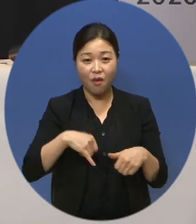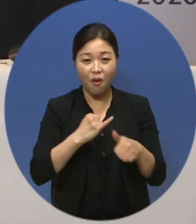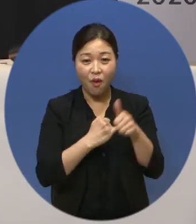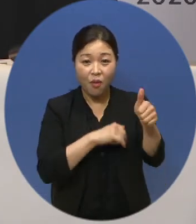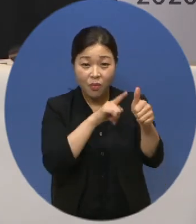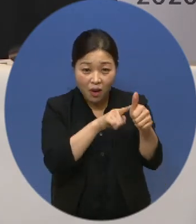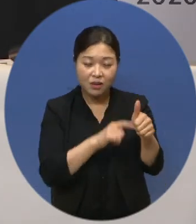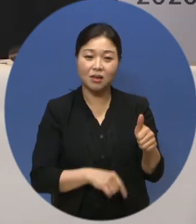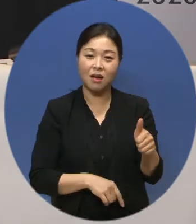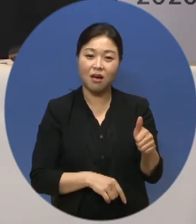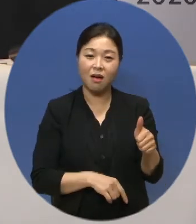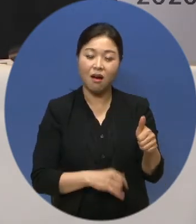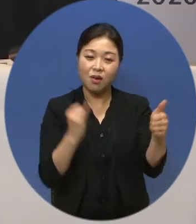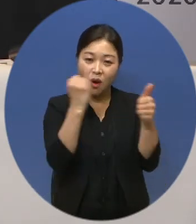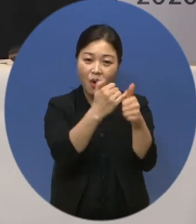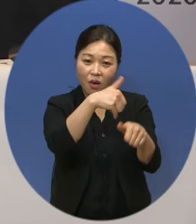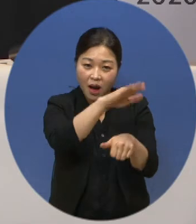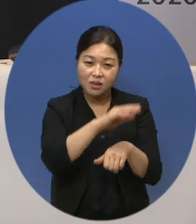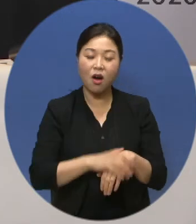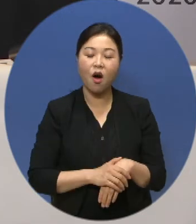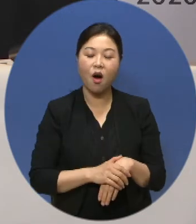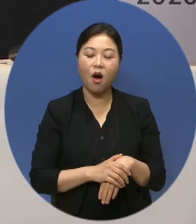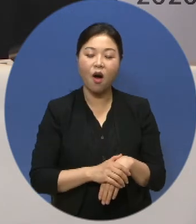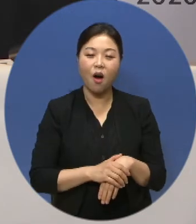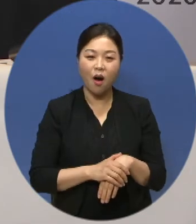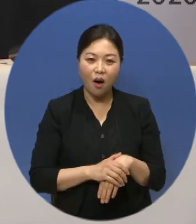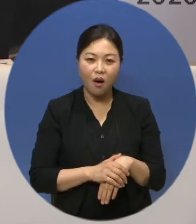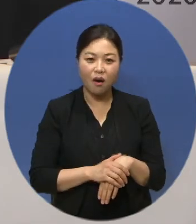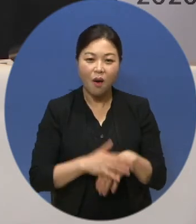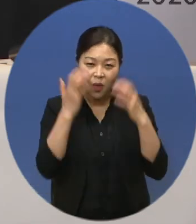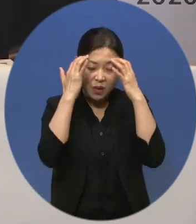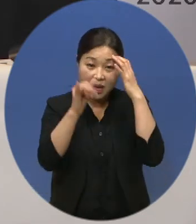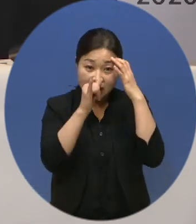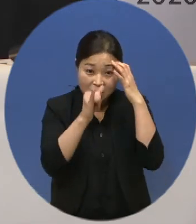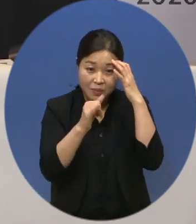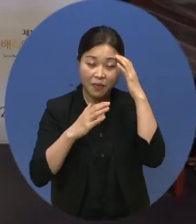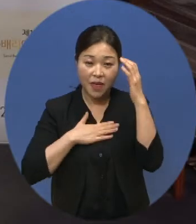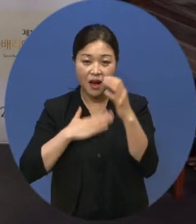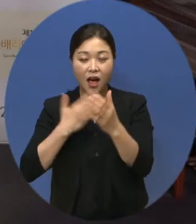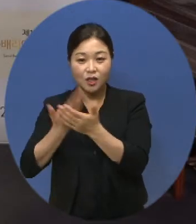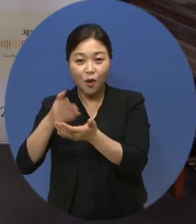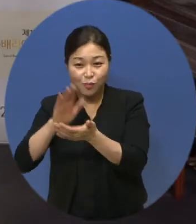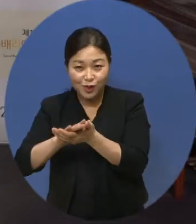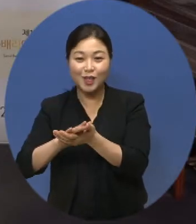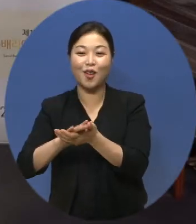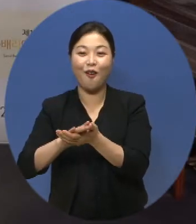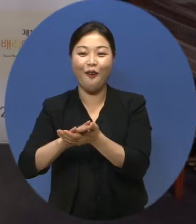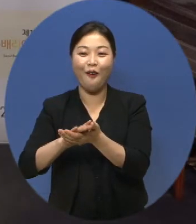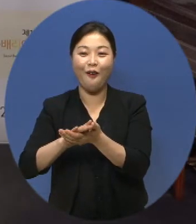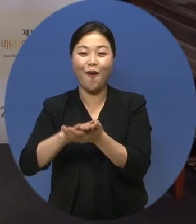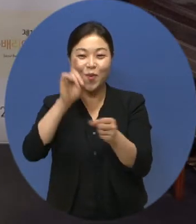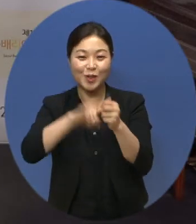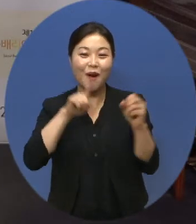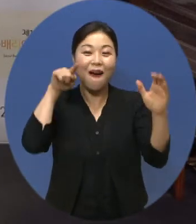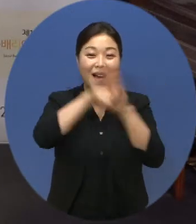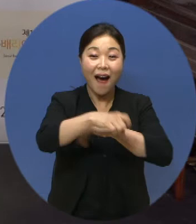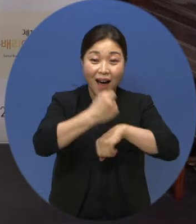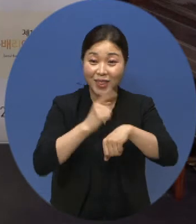때 고생을 시키게 되면 내가 전부치러 갈 거야. 맥주 한 잔 마시러 가지 뭐 이렇게 얘기를 하시는 거예요. 근데